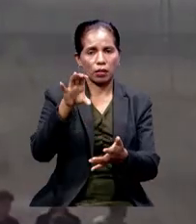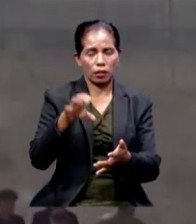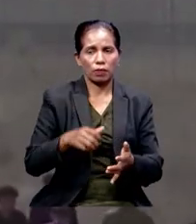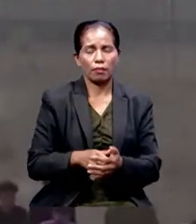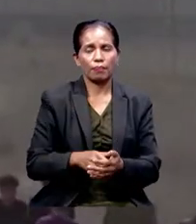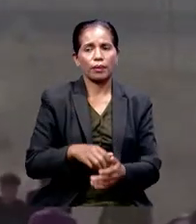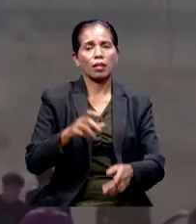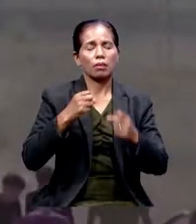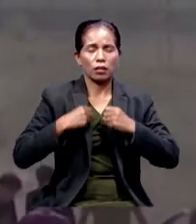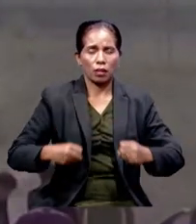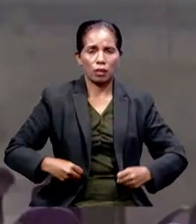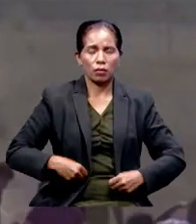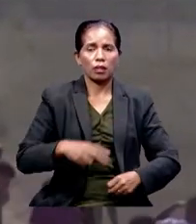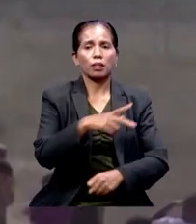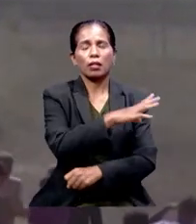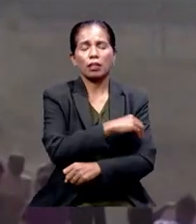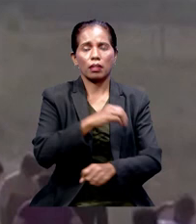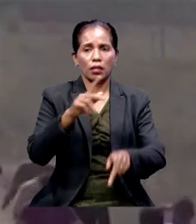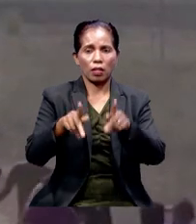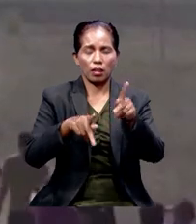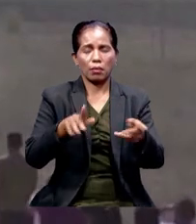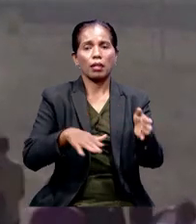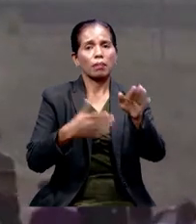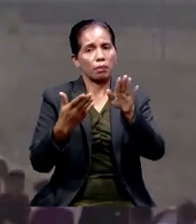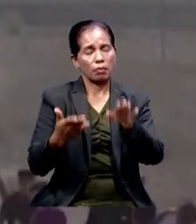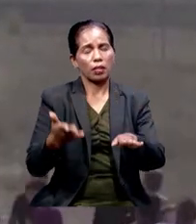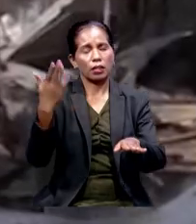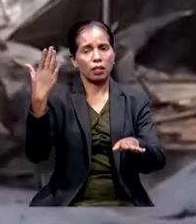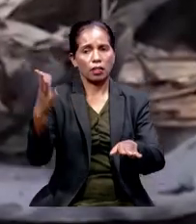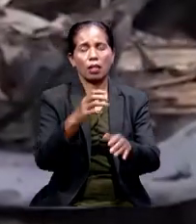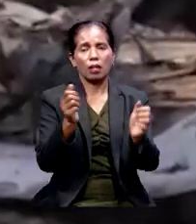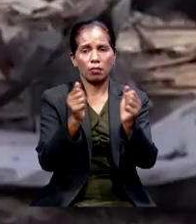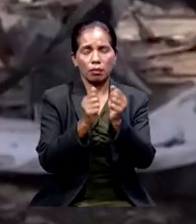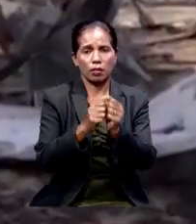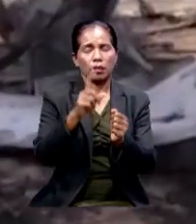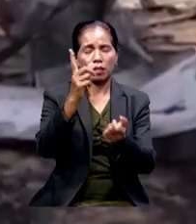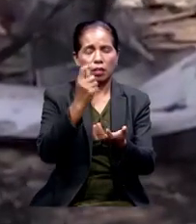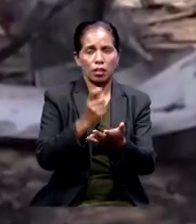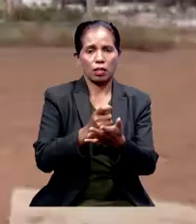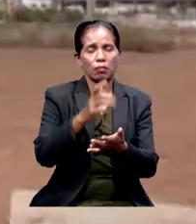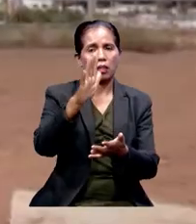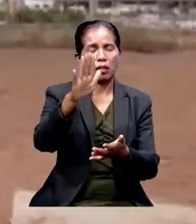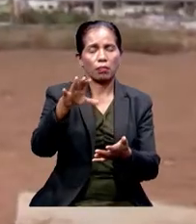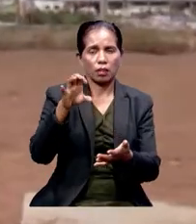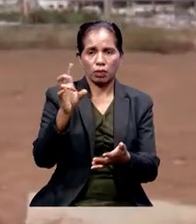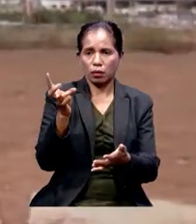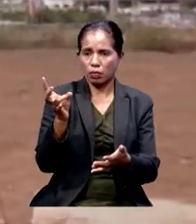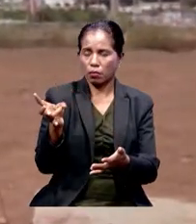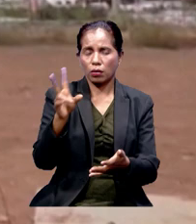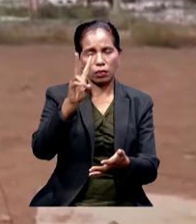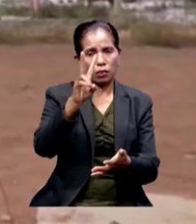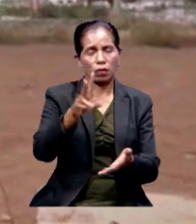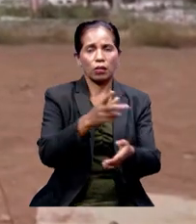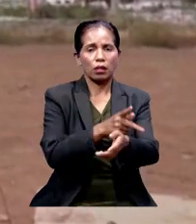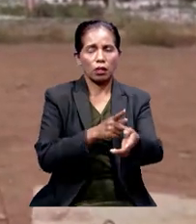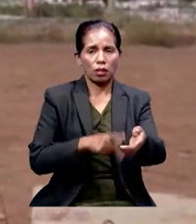Autoridade de saúde palestina relata, cidadão palestina nebe mate e combate a muito crijun ida atus lima hitu no resin rua, no cane liu